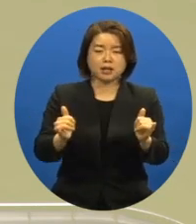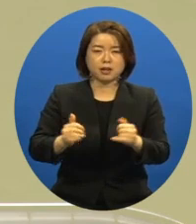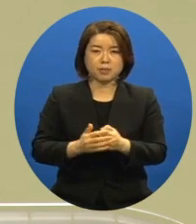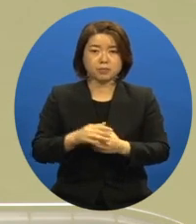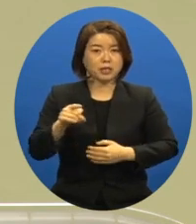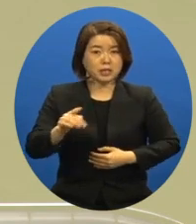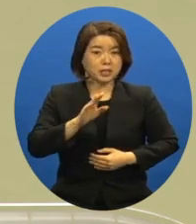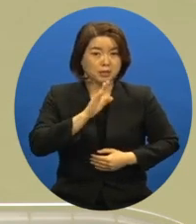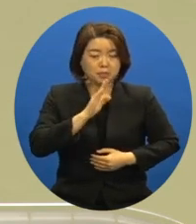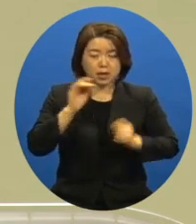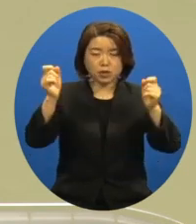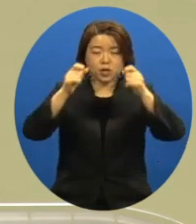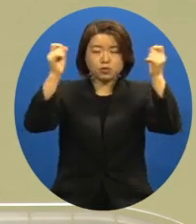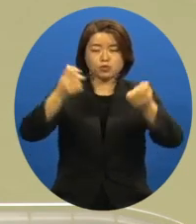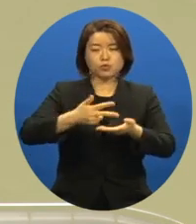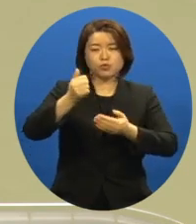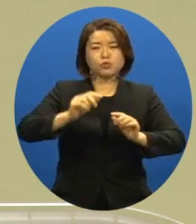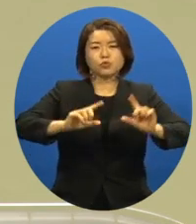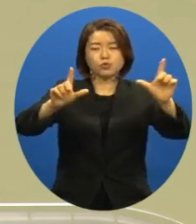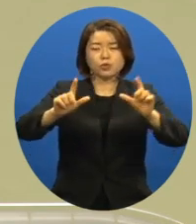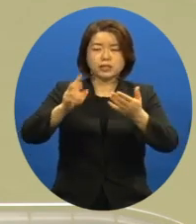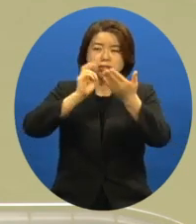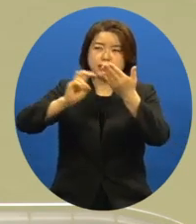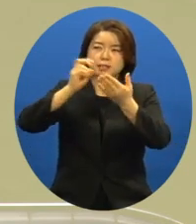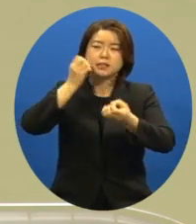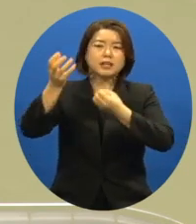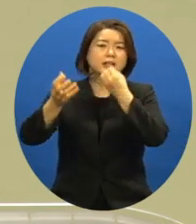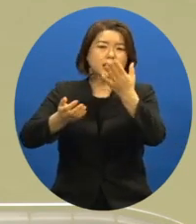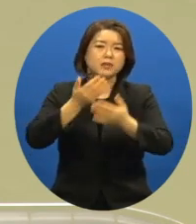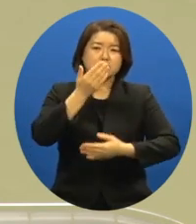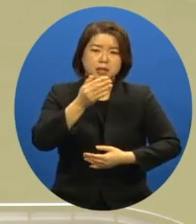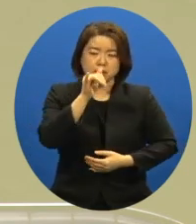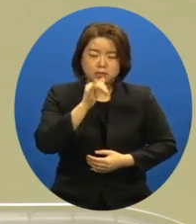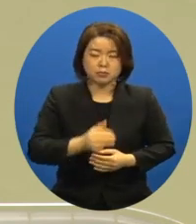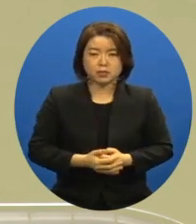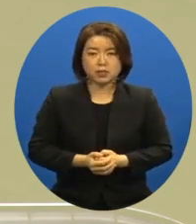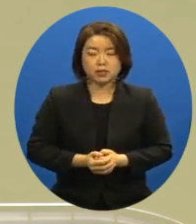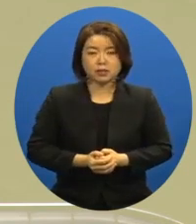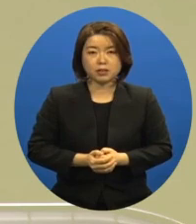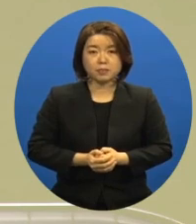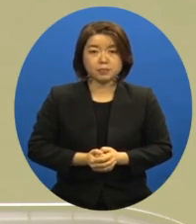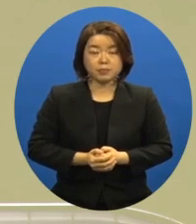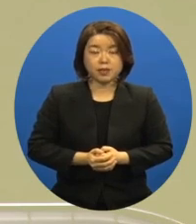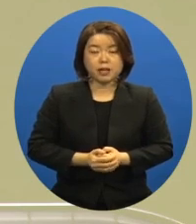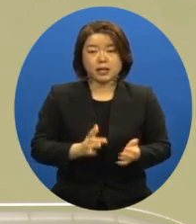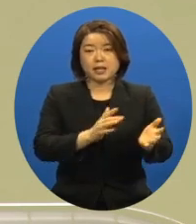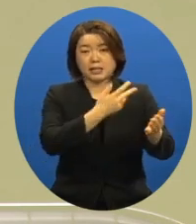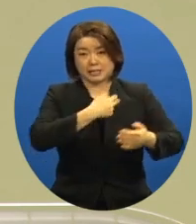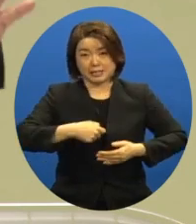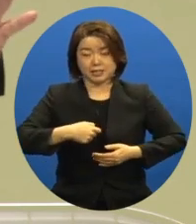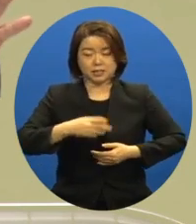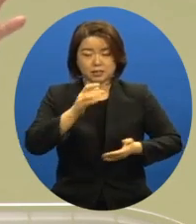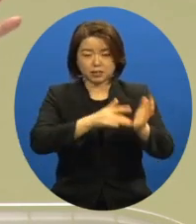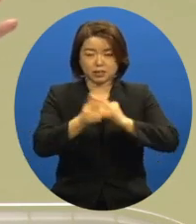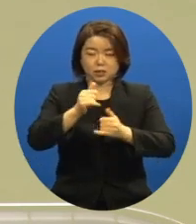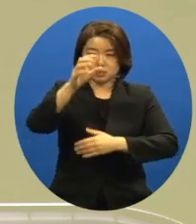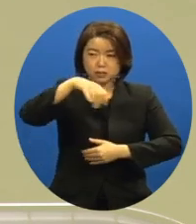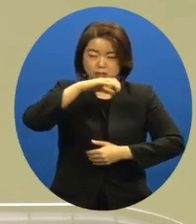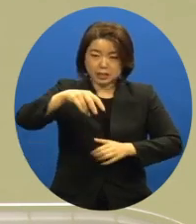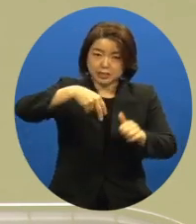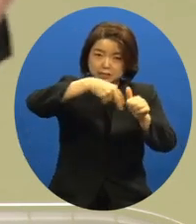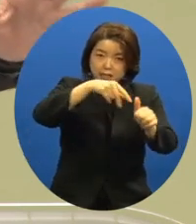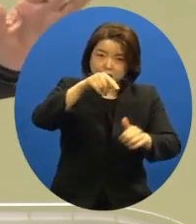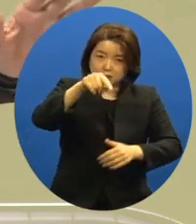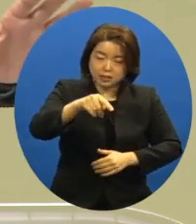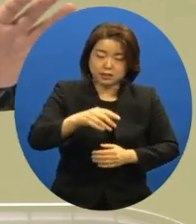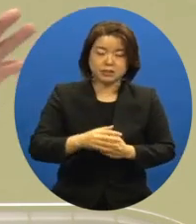그게 바로 종려주일 찬송입니다. 물론 제자들은 예수님이 십자가에 달리시는 그때 그들은